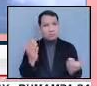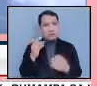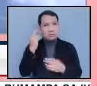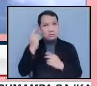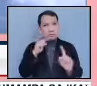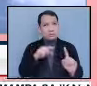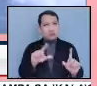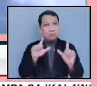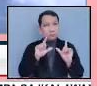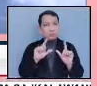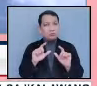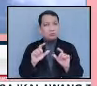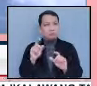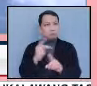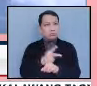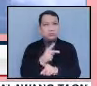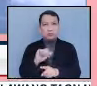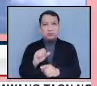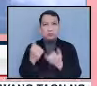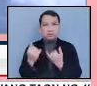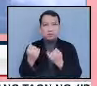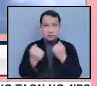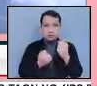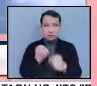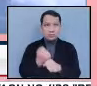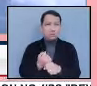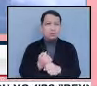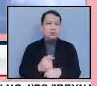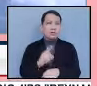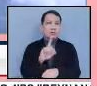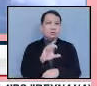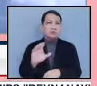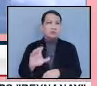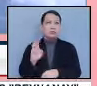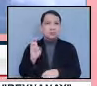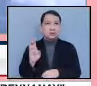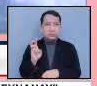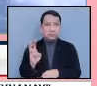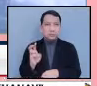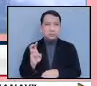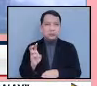ng mga biktima. Sa taong ito, umabot na sa 166 na